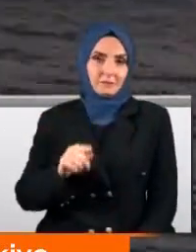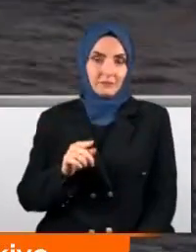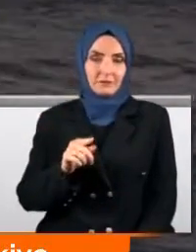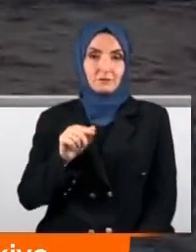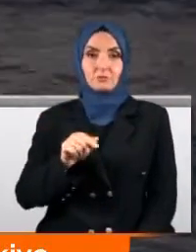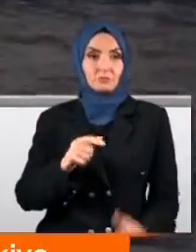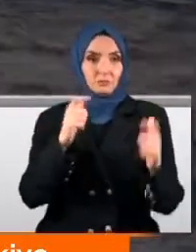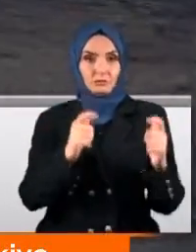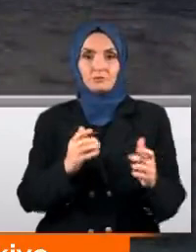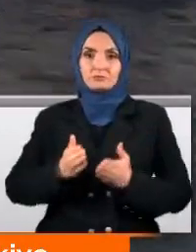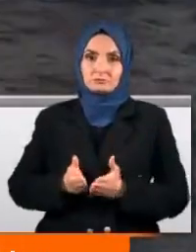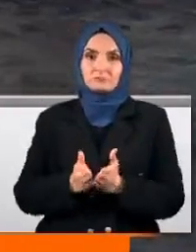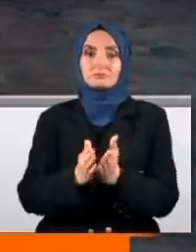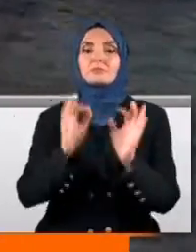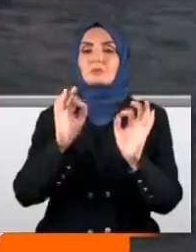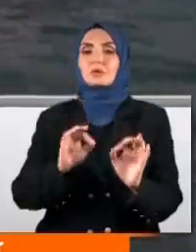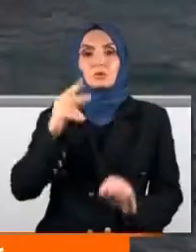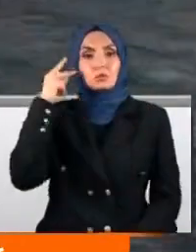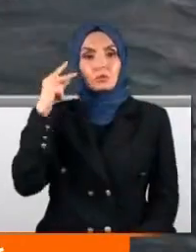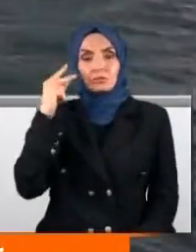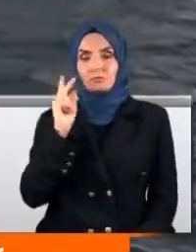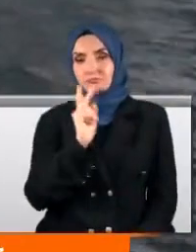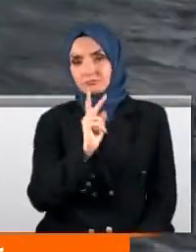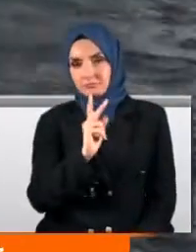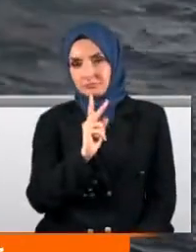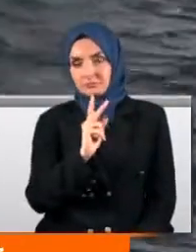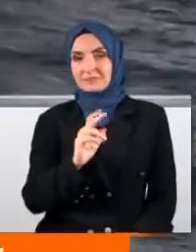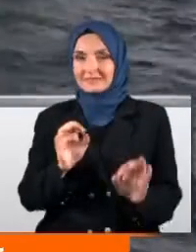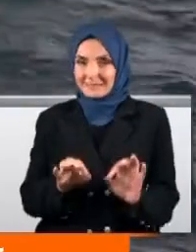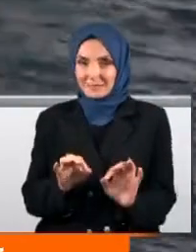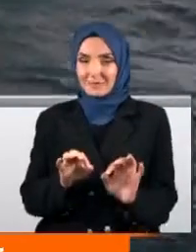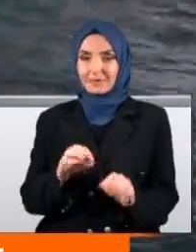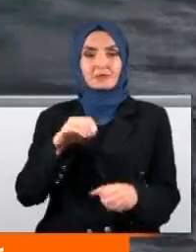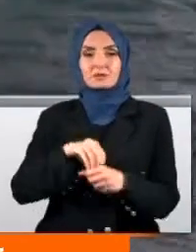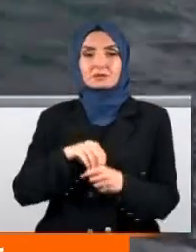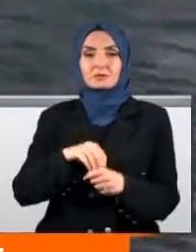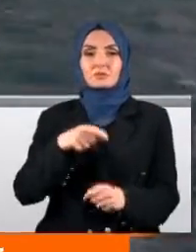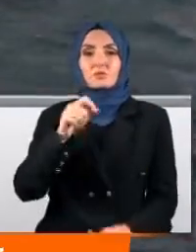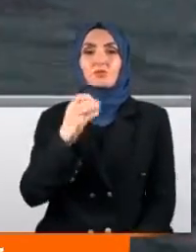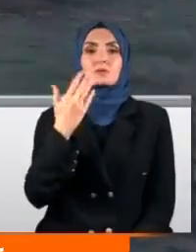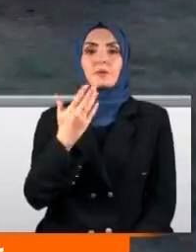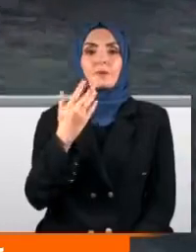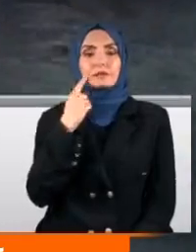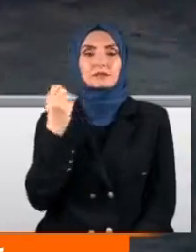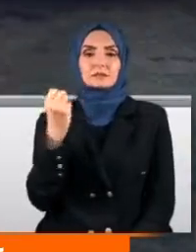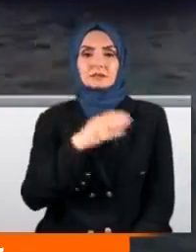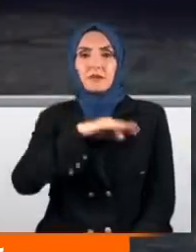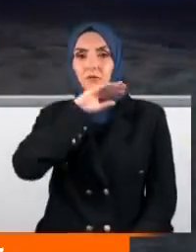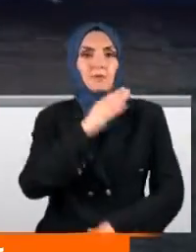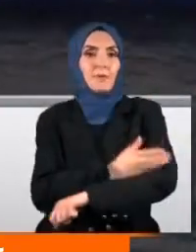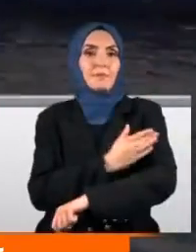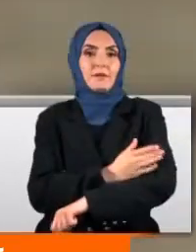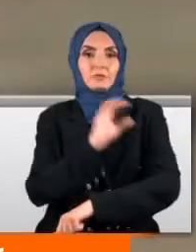of Rodos isimli Yunan feribotu şu saat itibariyle içerisinde 95 Avrupalı turistle birlikte Marmaris